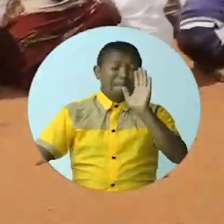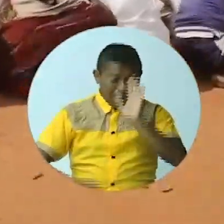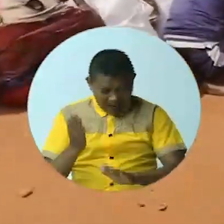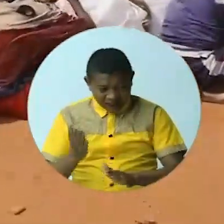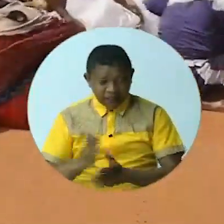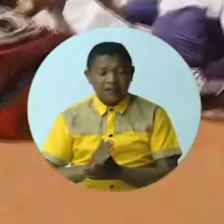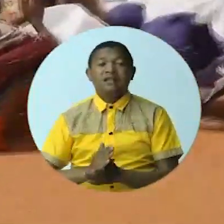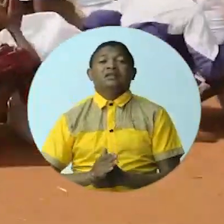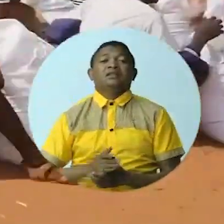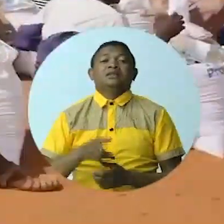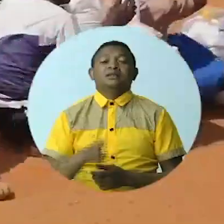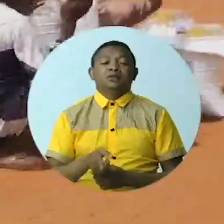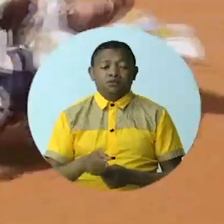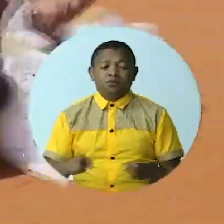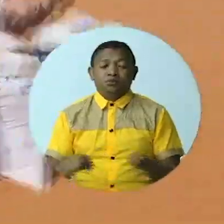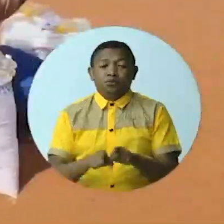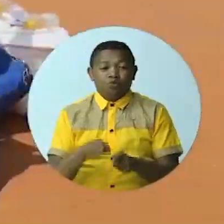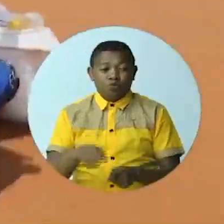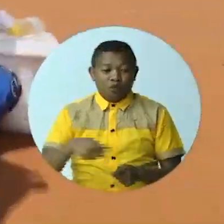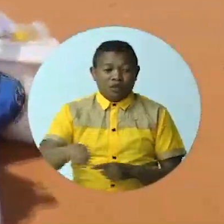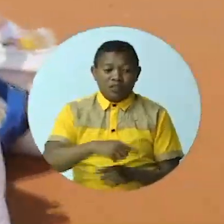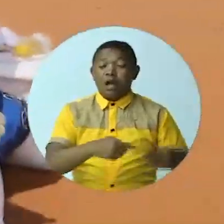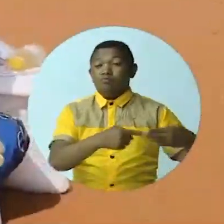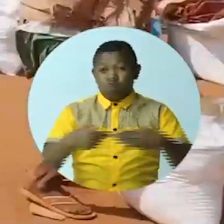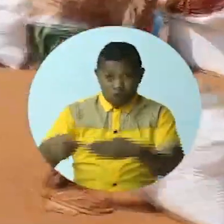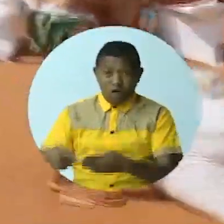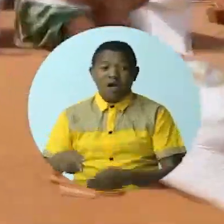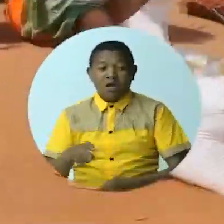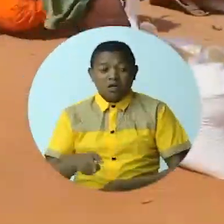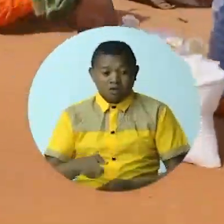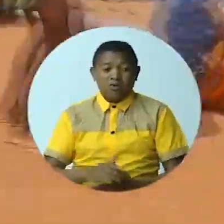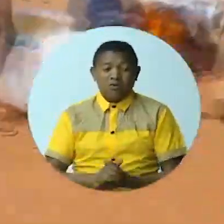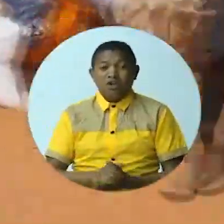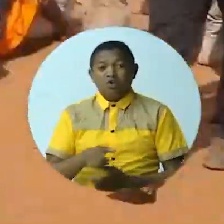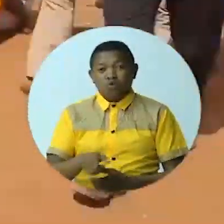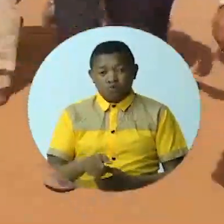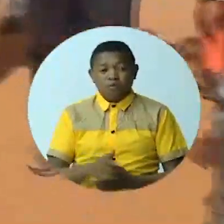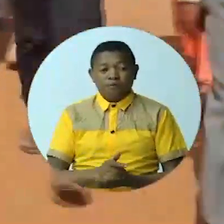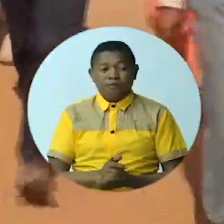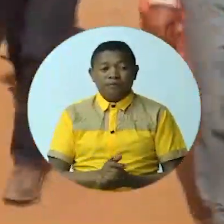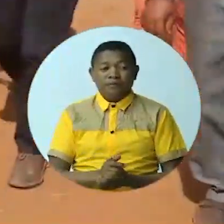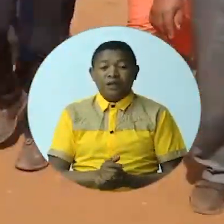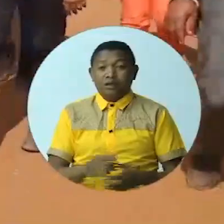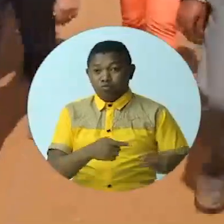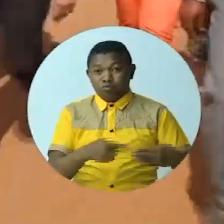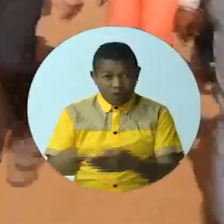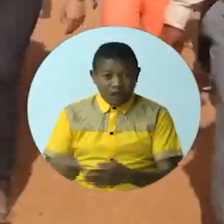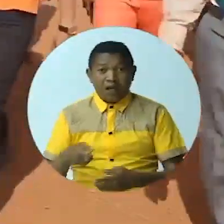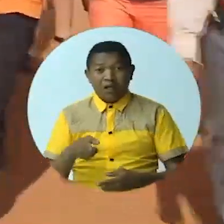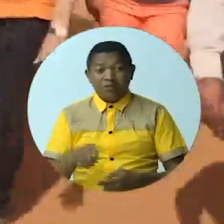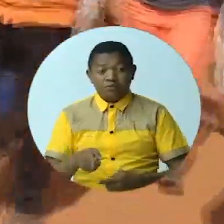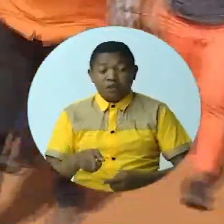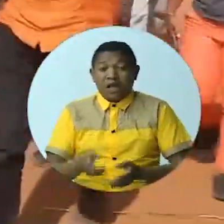ny fitondrana zay hoe fitsaboana ireo olona rehetrarehetra ireo. Ny fitondrana ihany koa ny